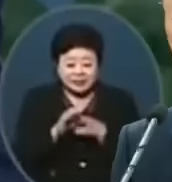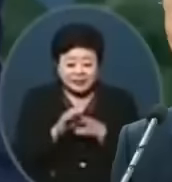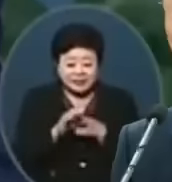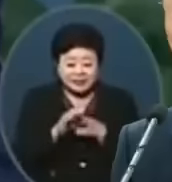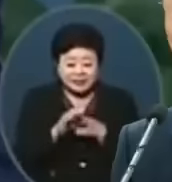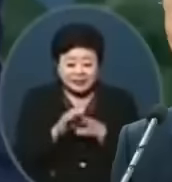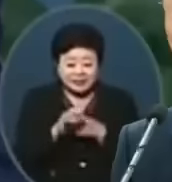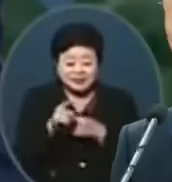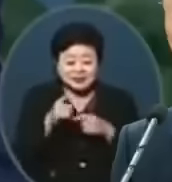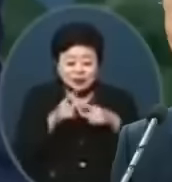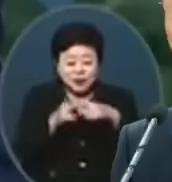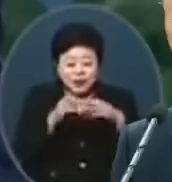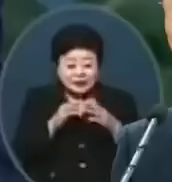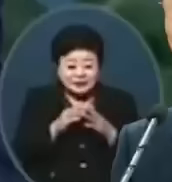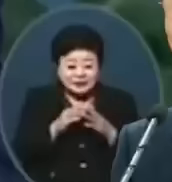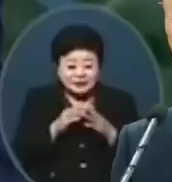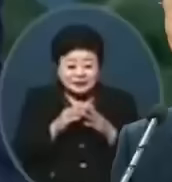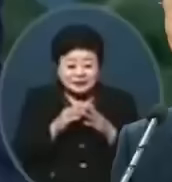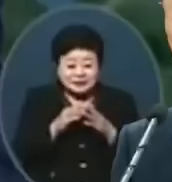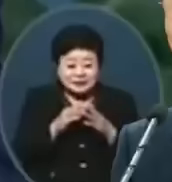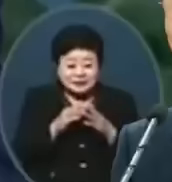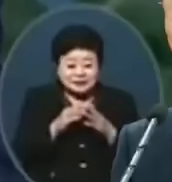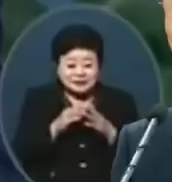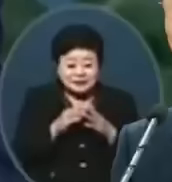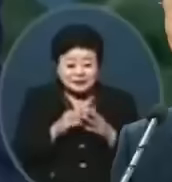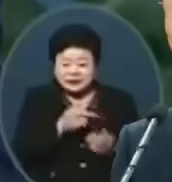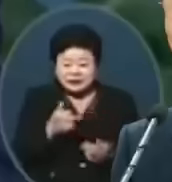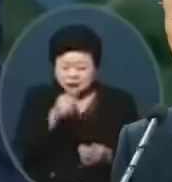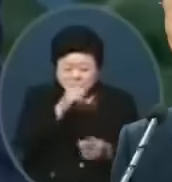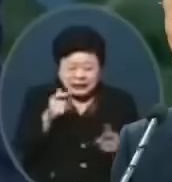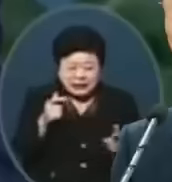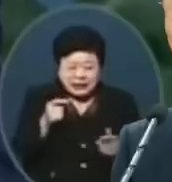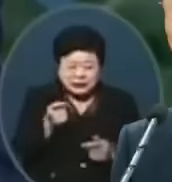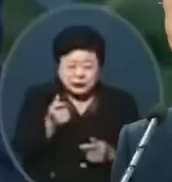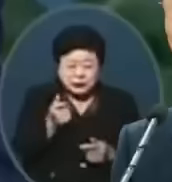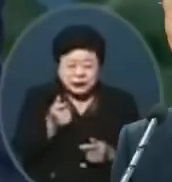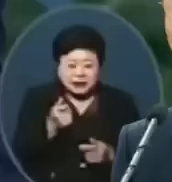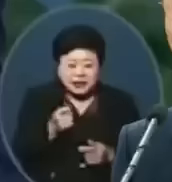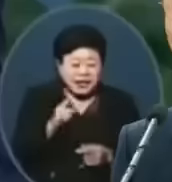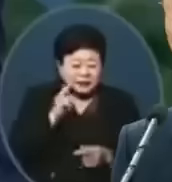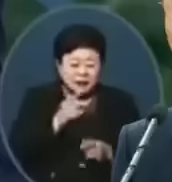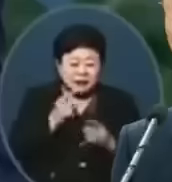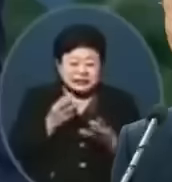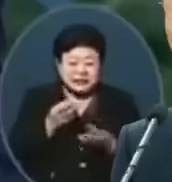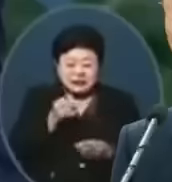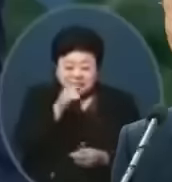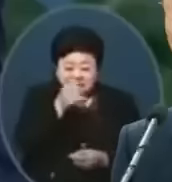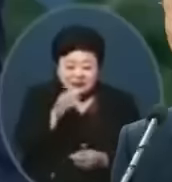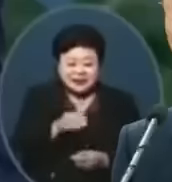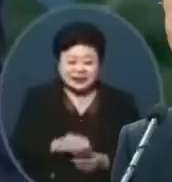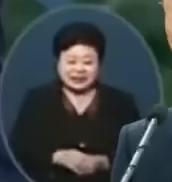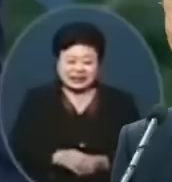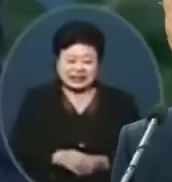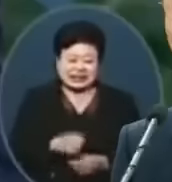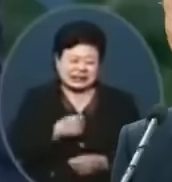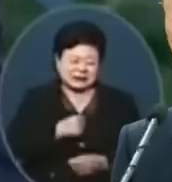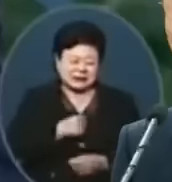요사이 큰 교회는 좋지 않다, 작은 교회가 아름답다고 하는 사람도 있지만은 그건 답답해서 하는